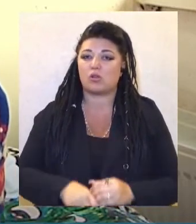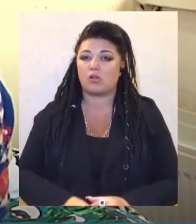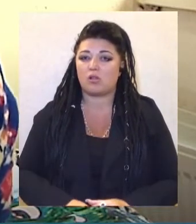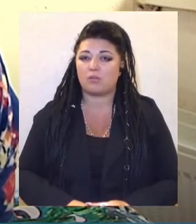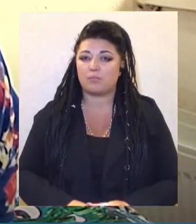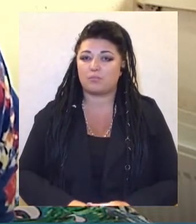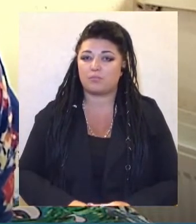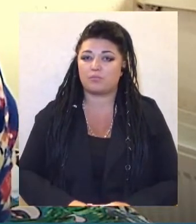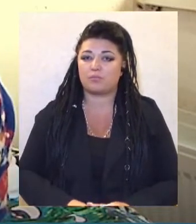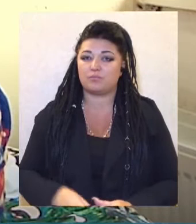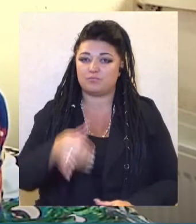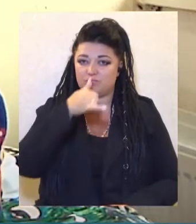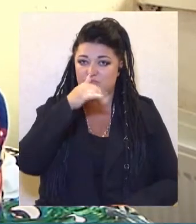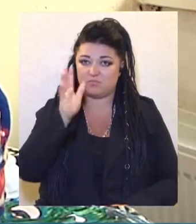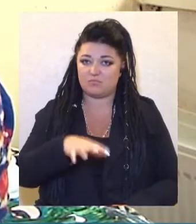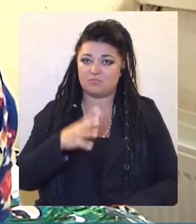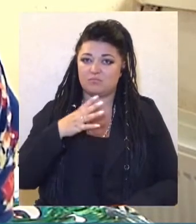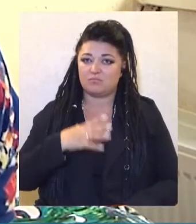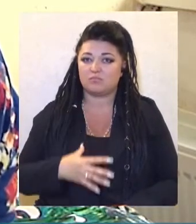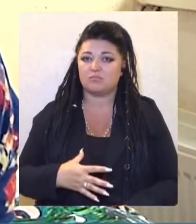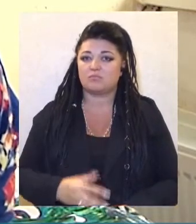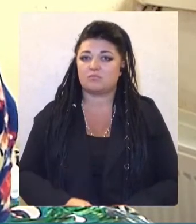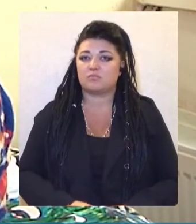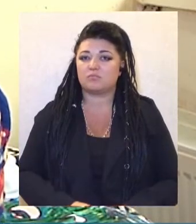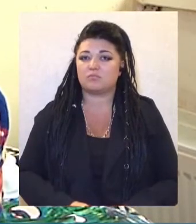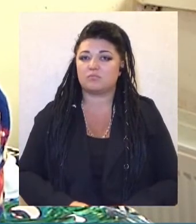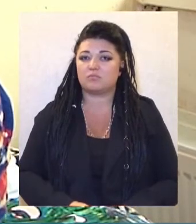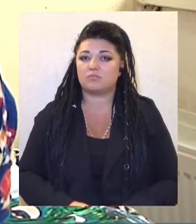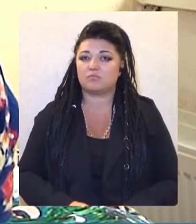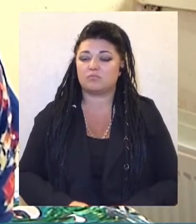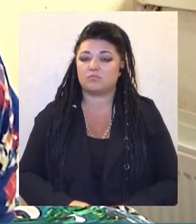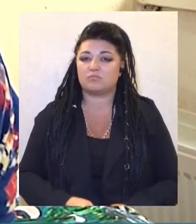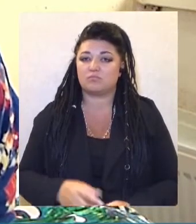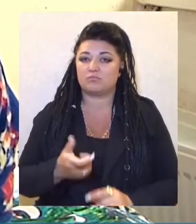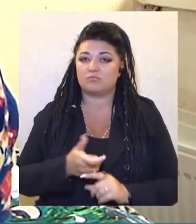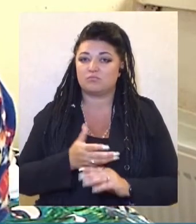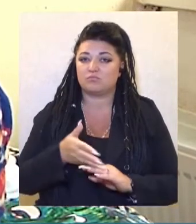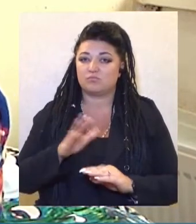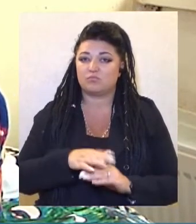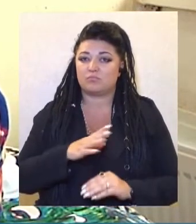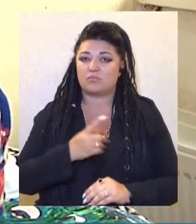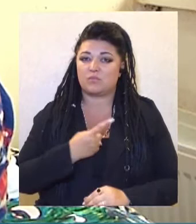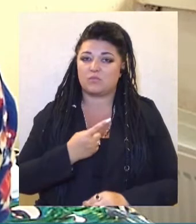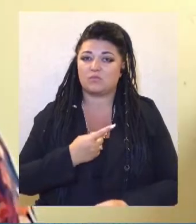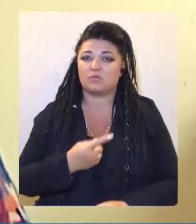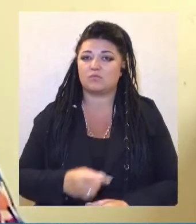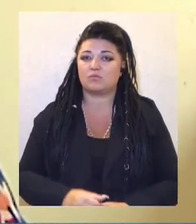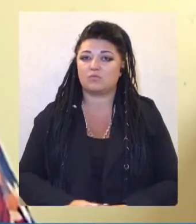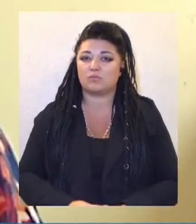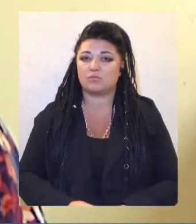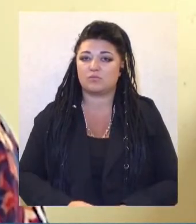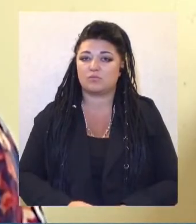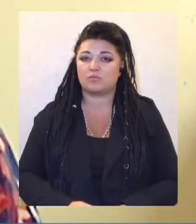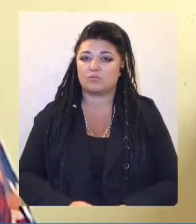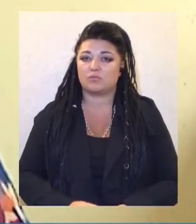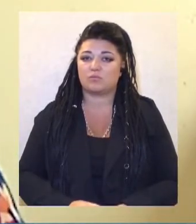Не могла даже детей забрать с собой. Возможности у меня не было. Бил, потеря памяти большая была. Мне